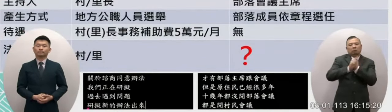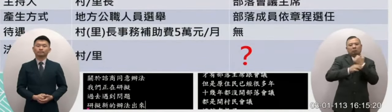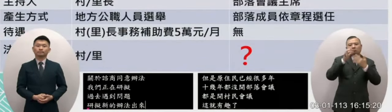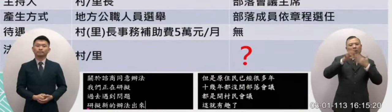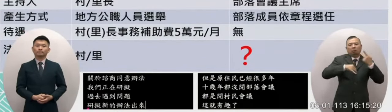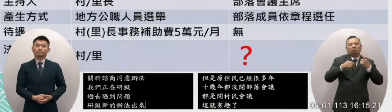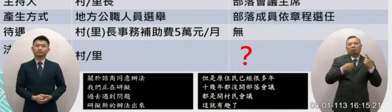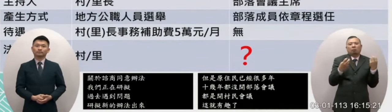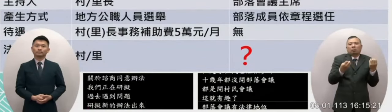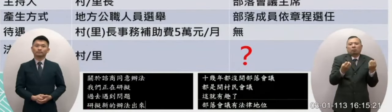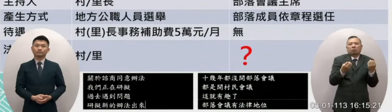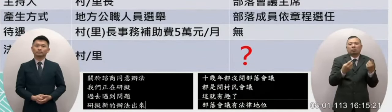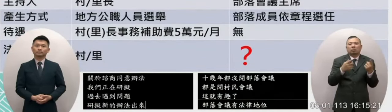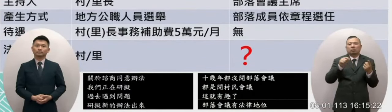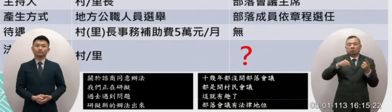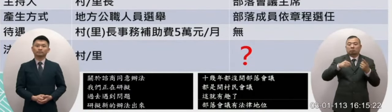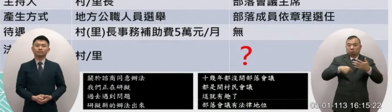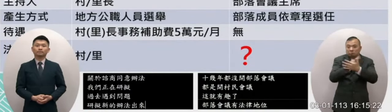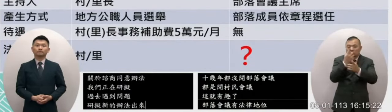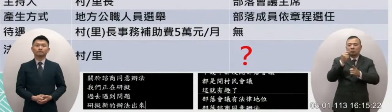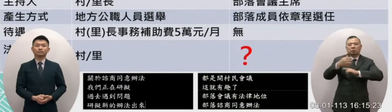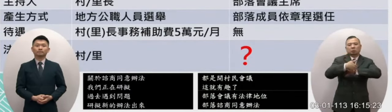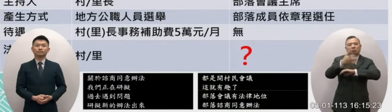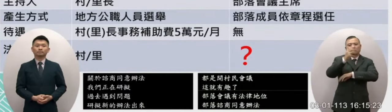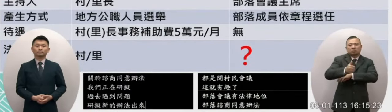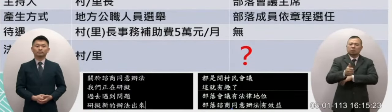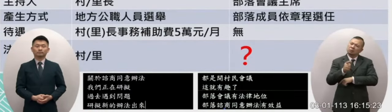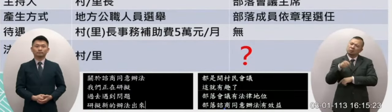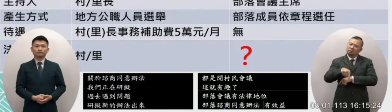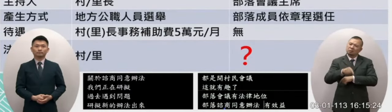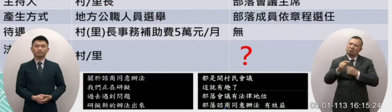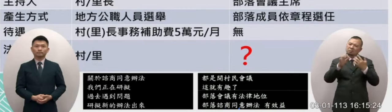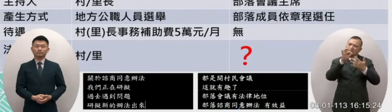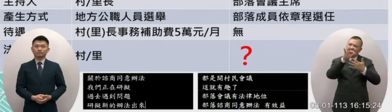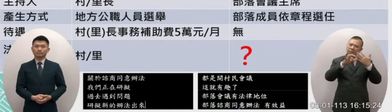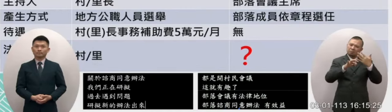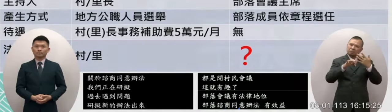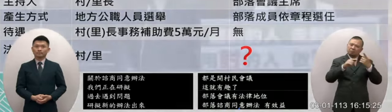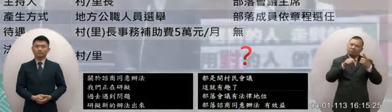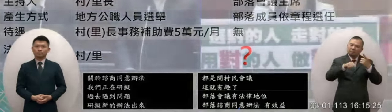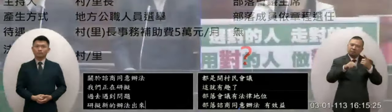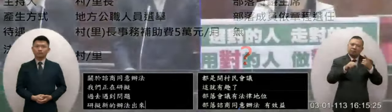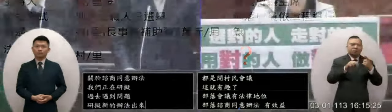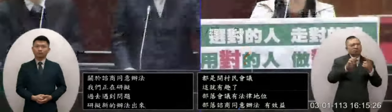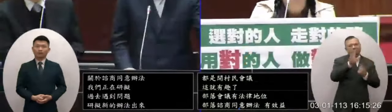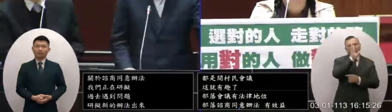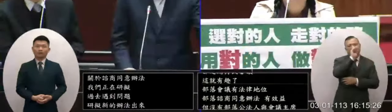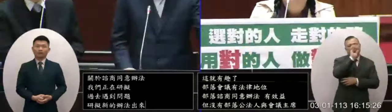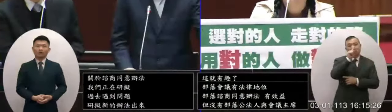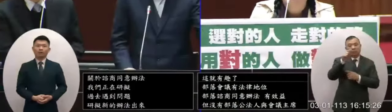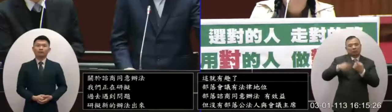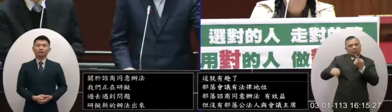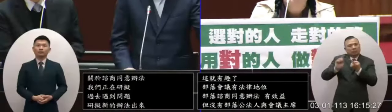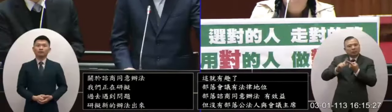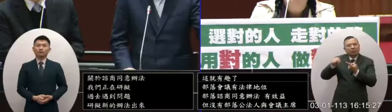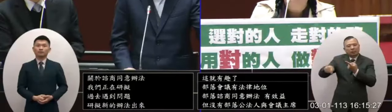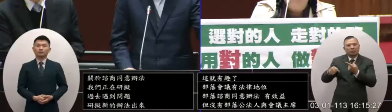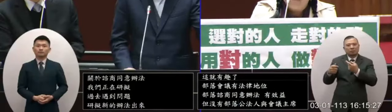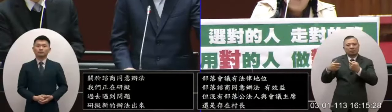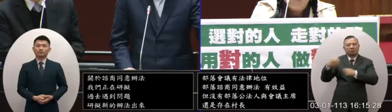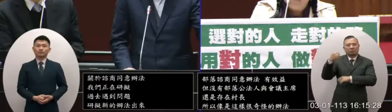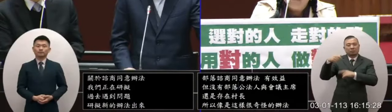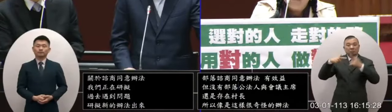还是存在村长。所以像这样子一个很奇怪的办法，是不是我们应该要让他尽速把部落公法人法制化，院